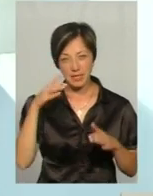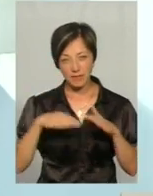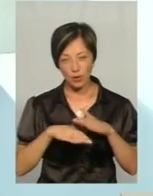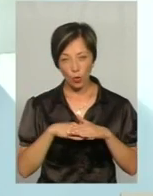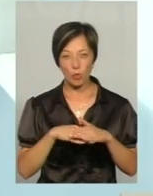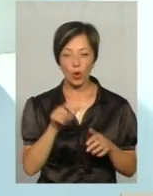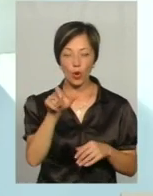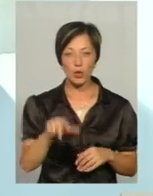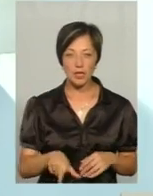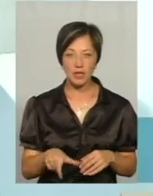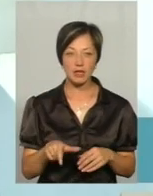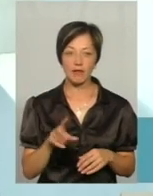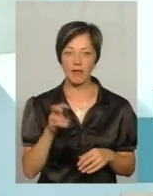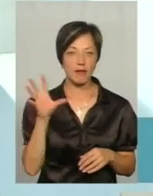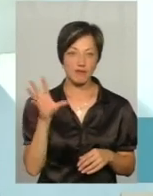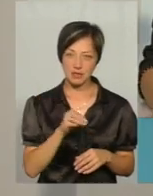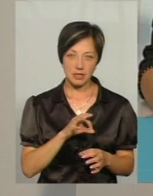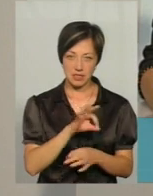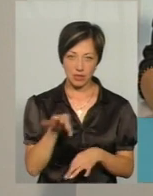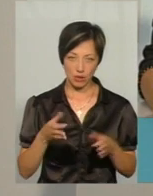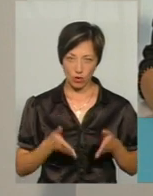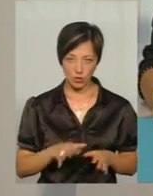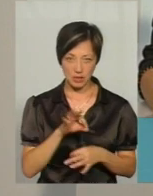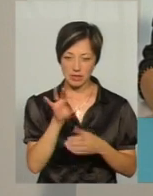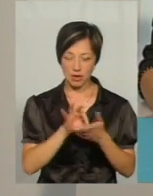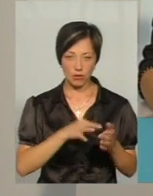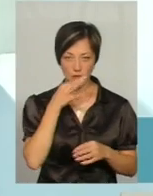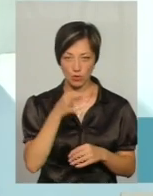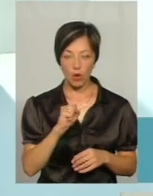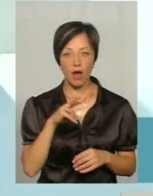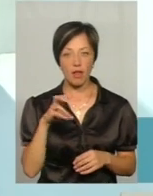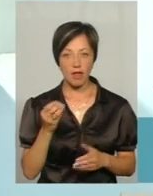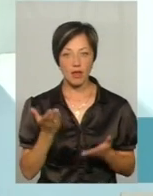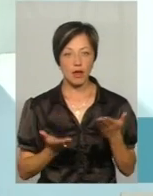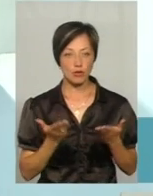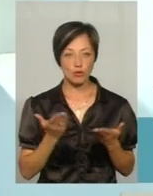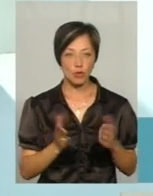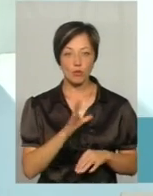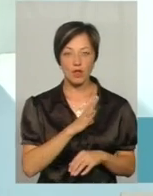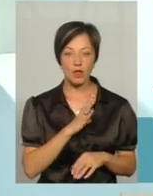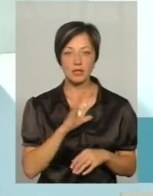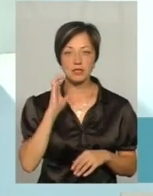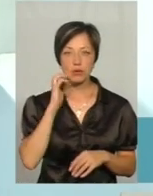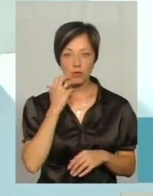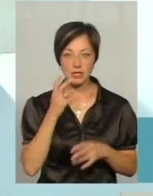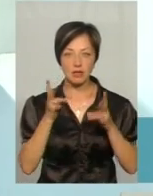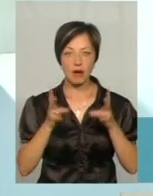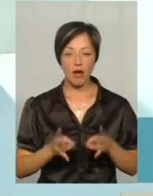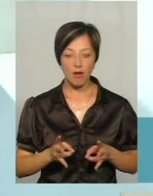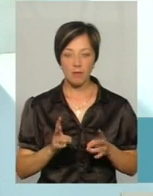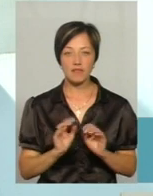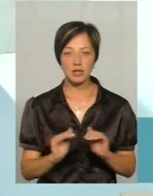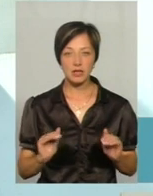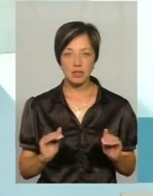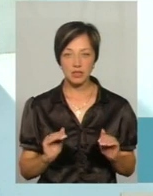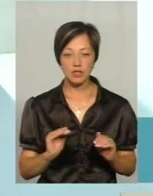Підсвідомо людина, яка... Не всі сироти народжують сиріт, одразу скажу. Але якщо була дуже серйозна травма в дитинстві,